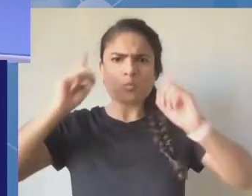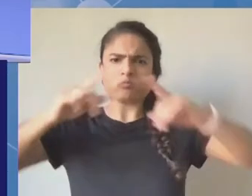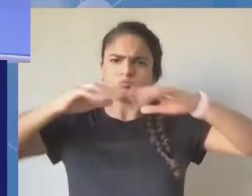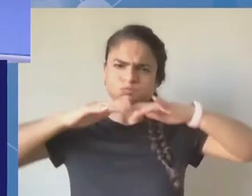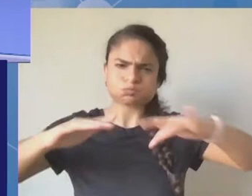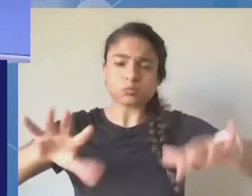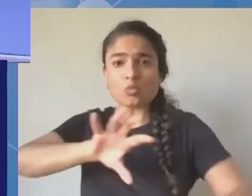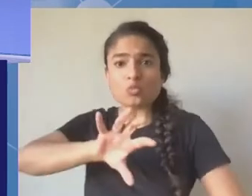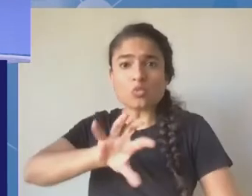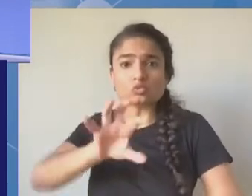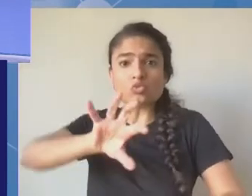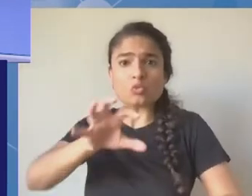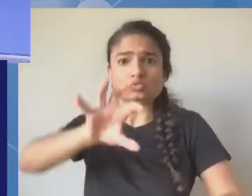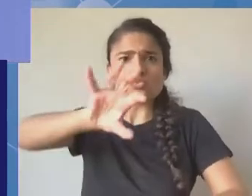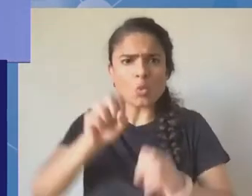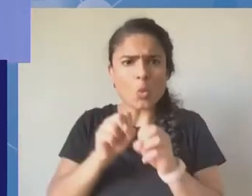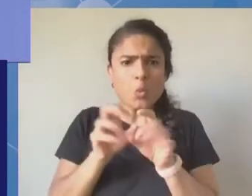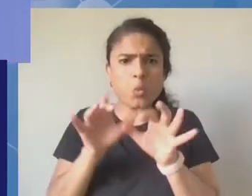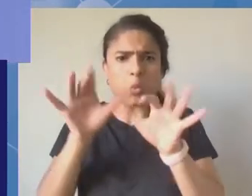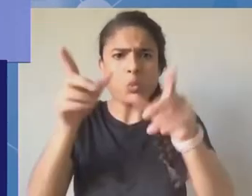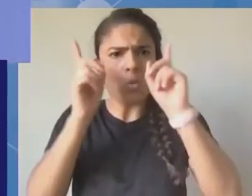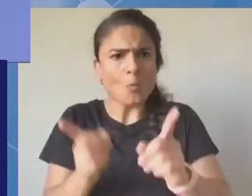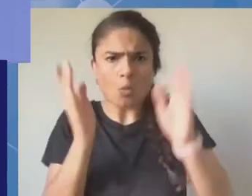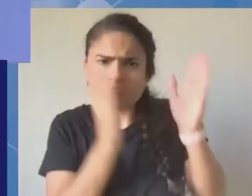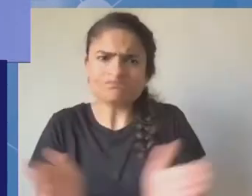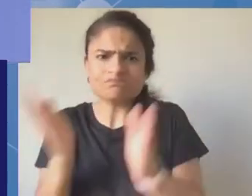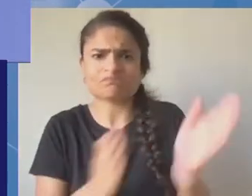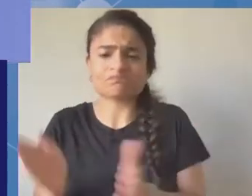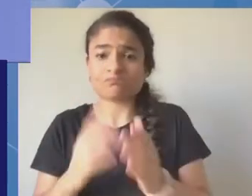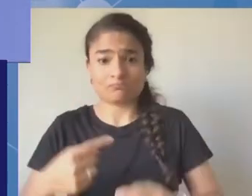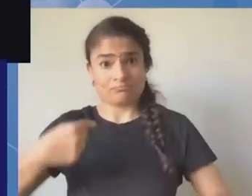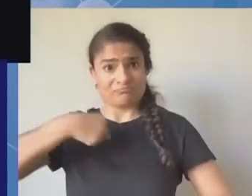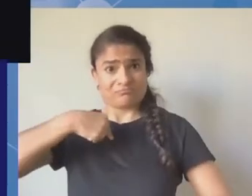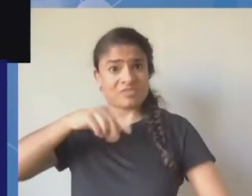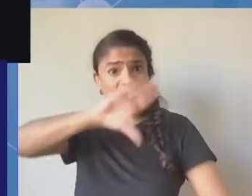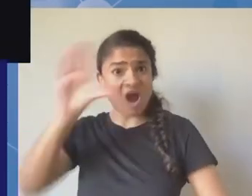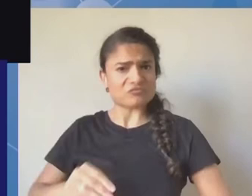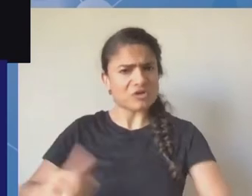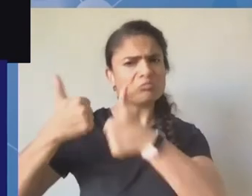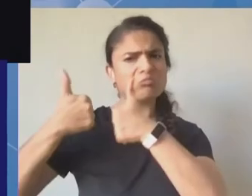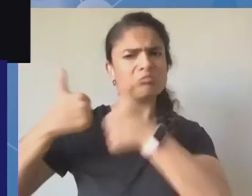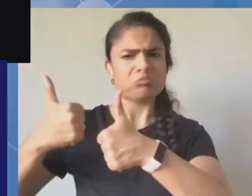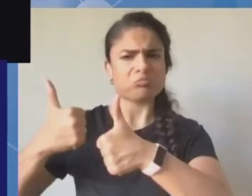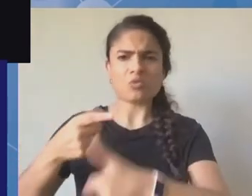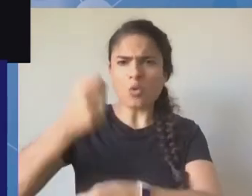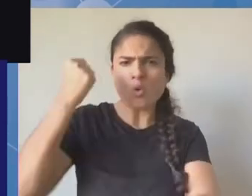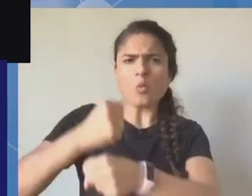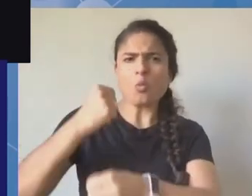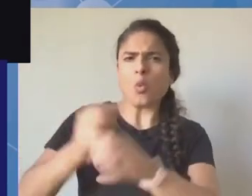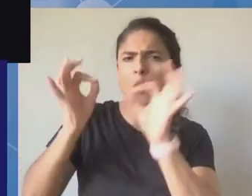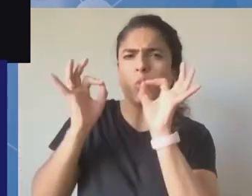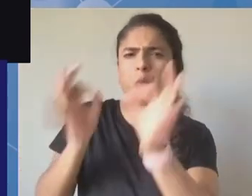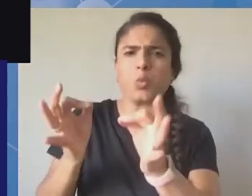尤其是这些工作能够在联合国组织的互联网管理